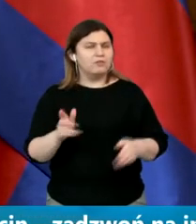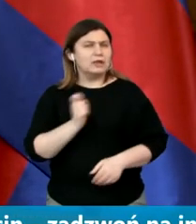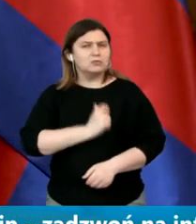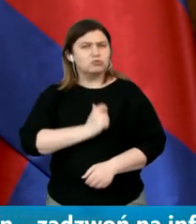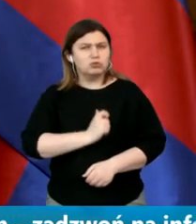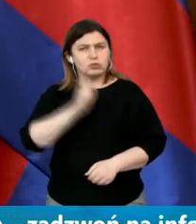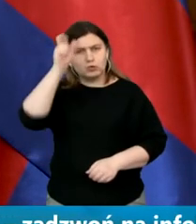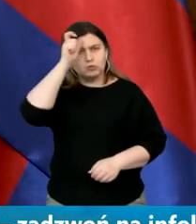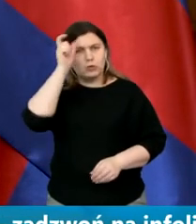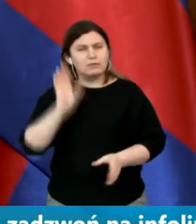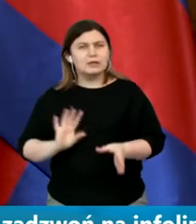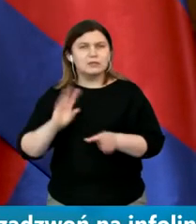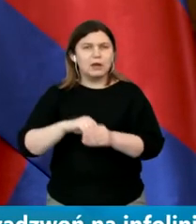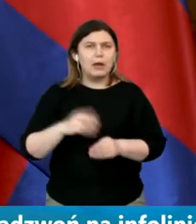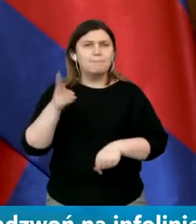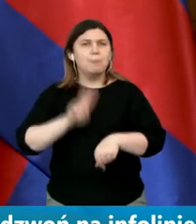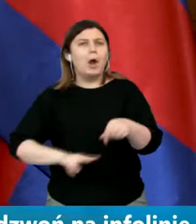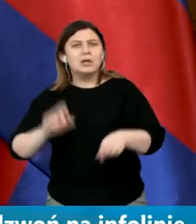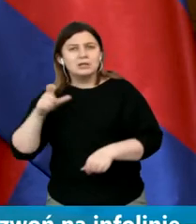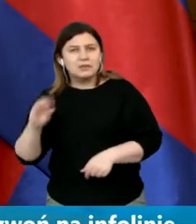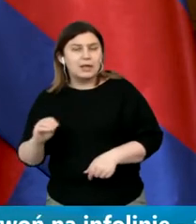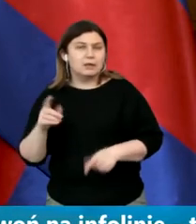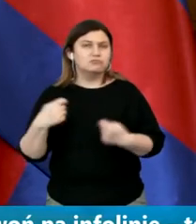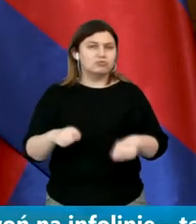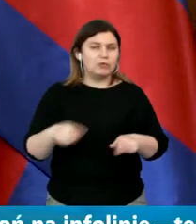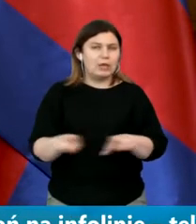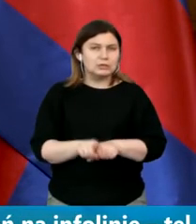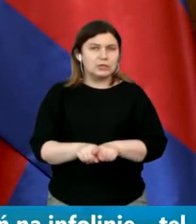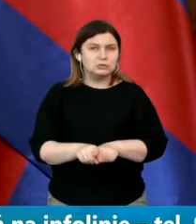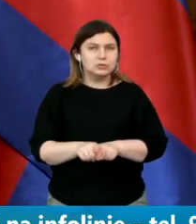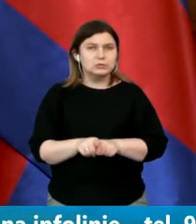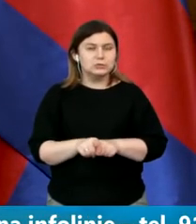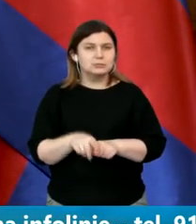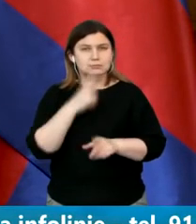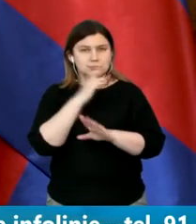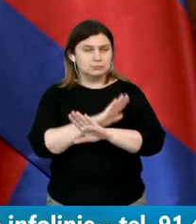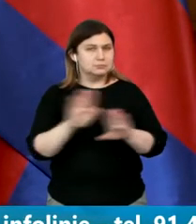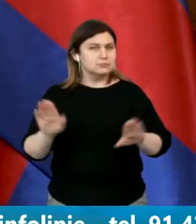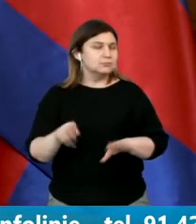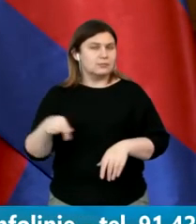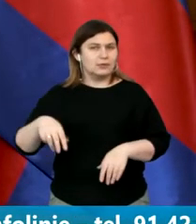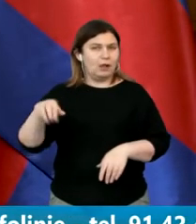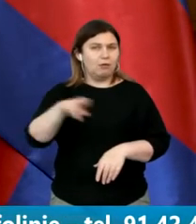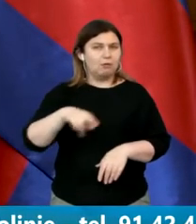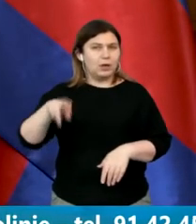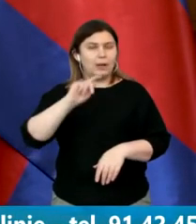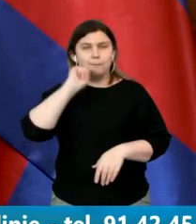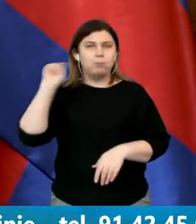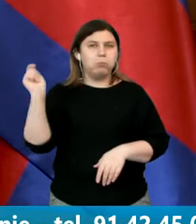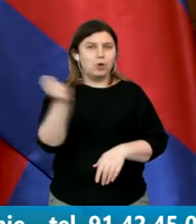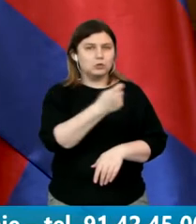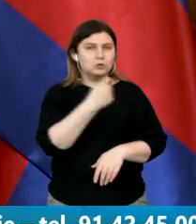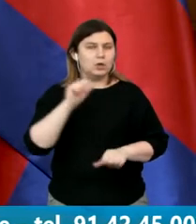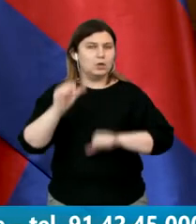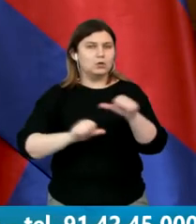człowiek, zaangażowany i w Policach, i w Szczecinie. Wizytówka naszego regionu, podróżnik